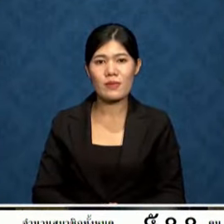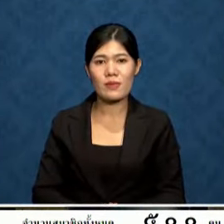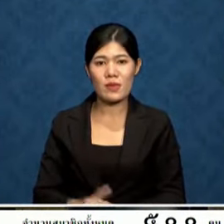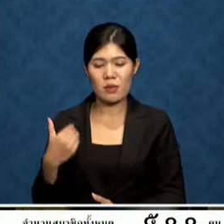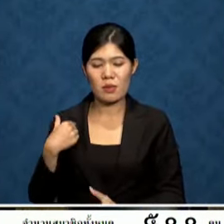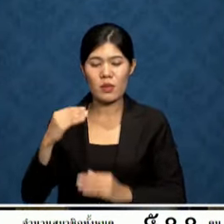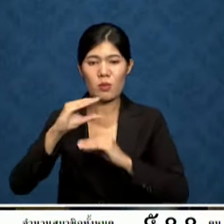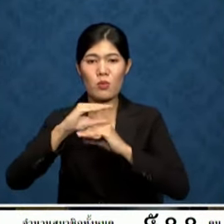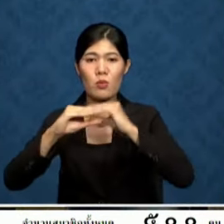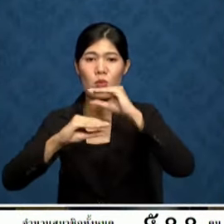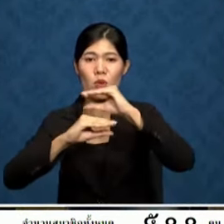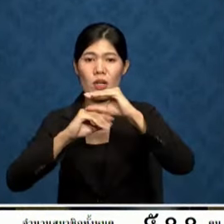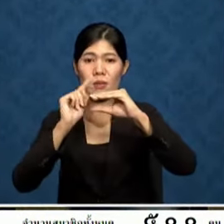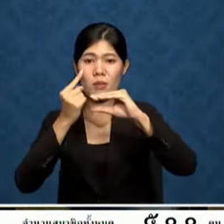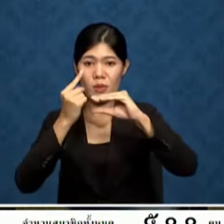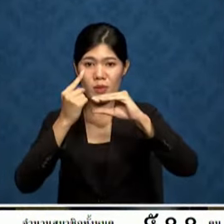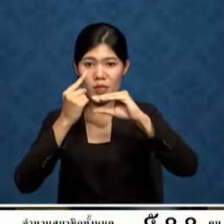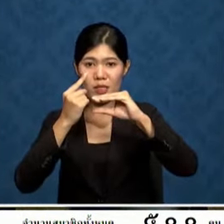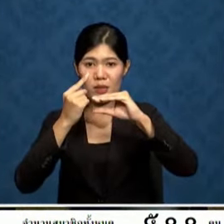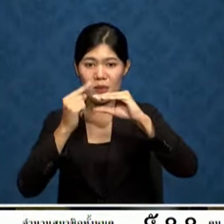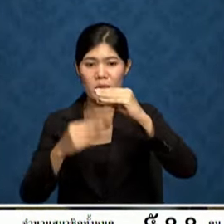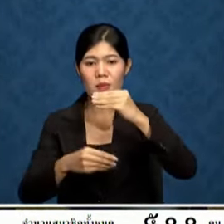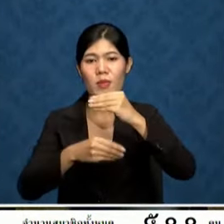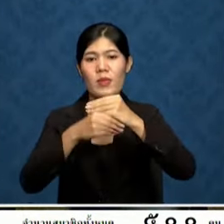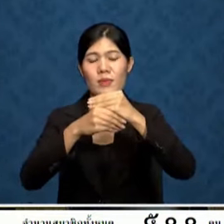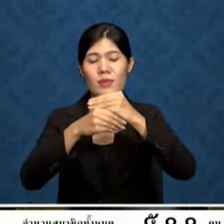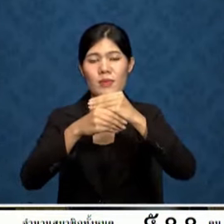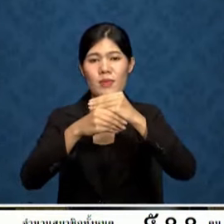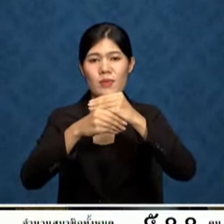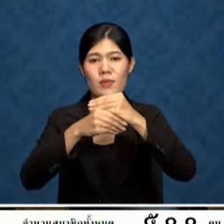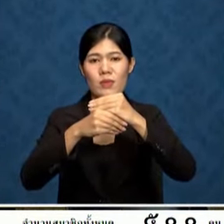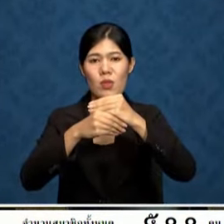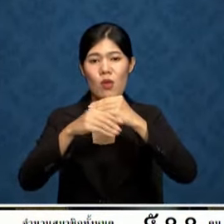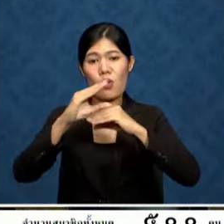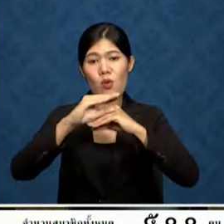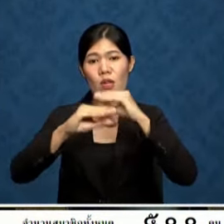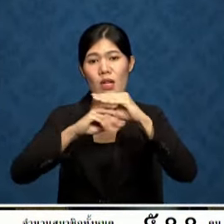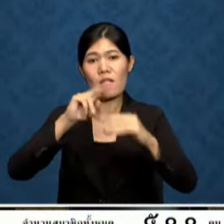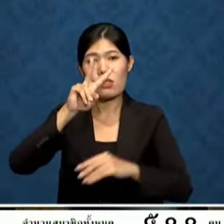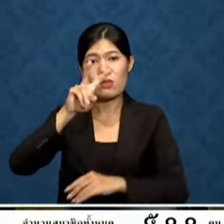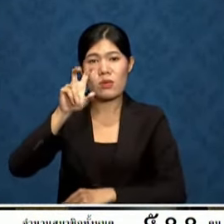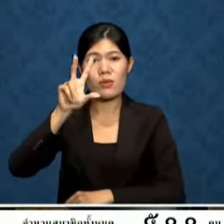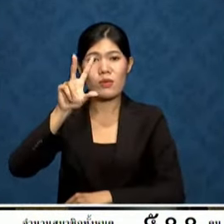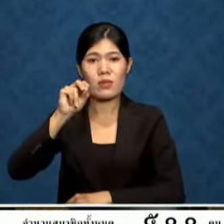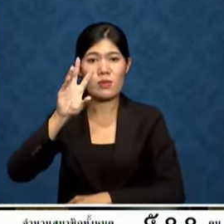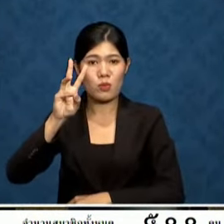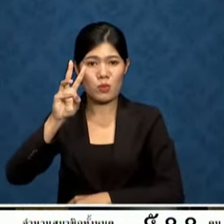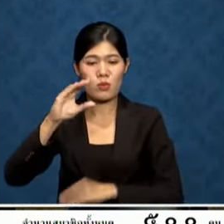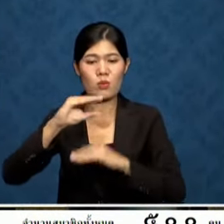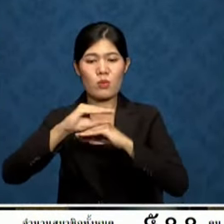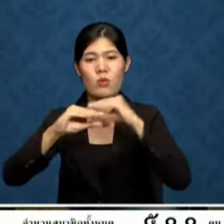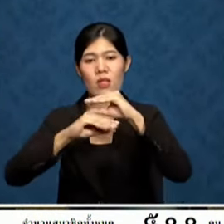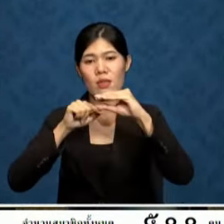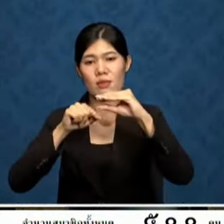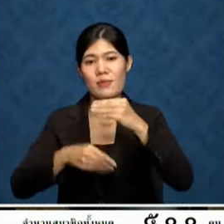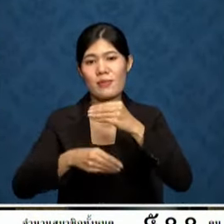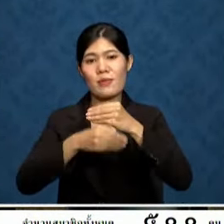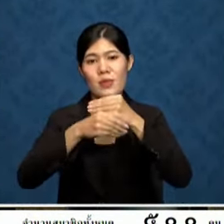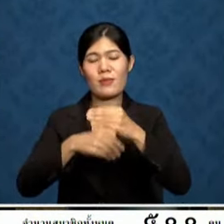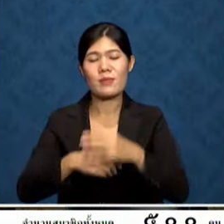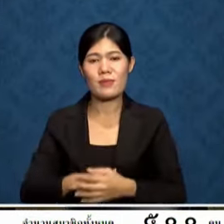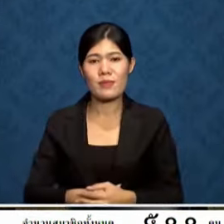ใหม่ๆนะครับถึง 236โครงการครับมางบ